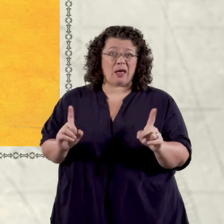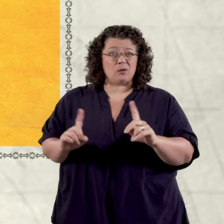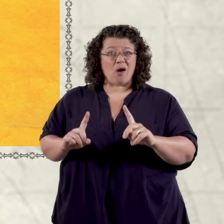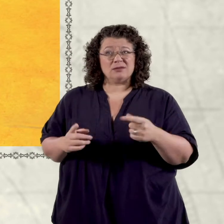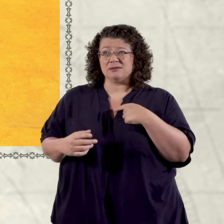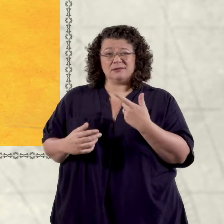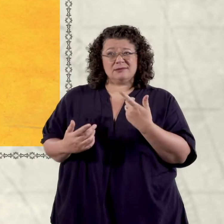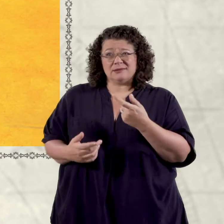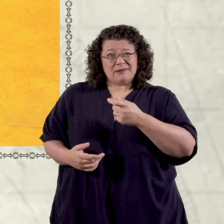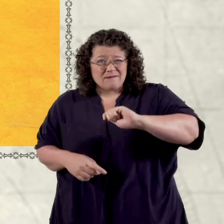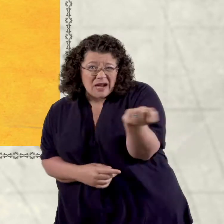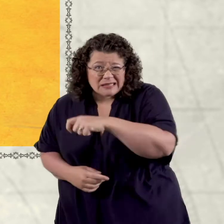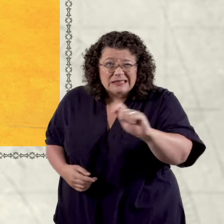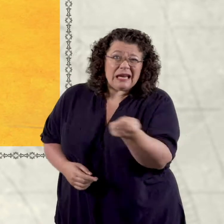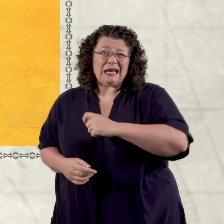Ia. Dadle.